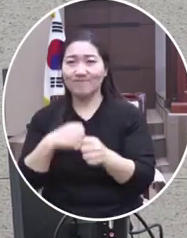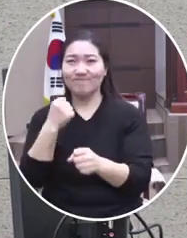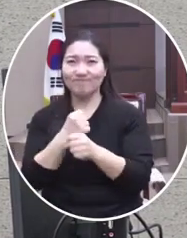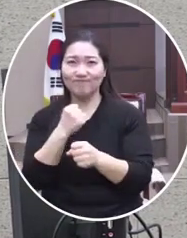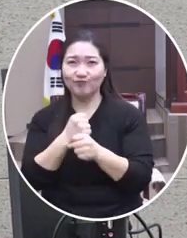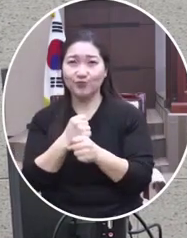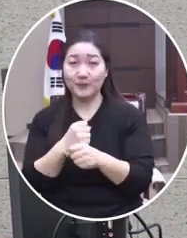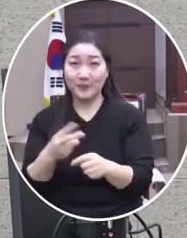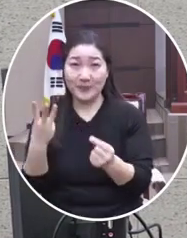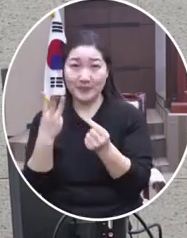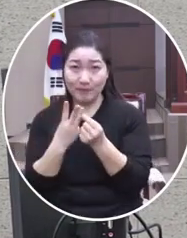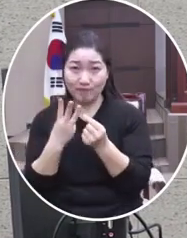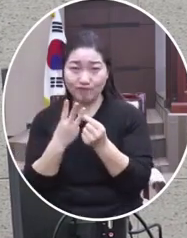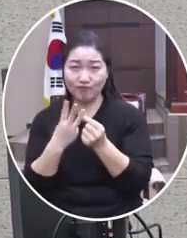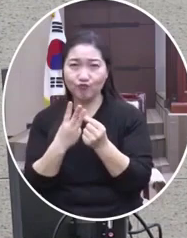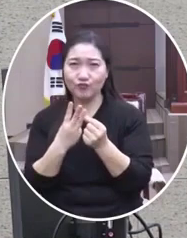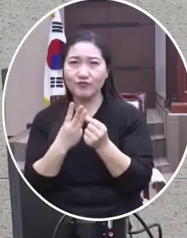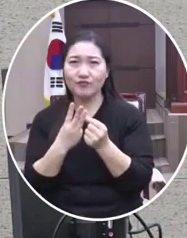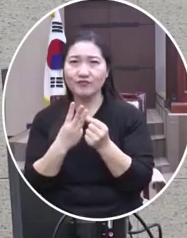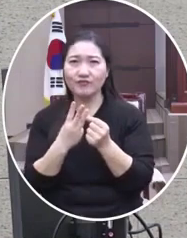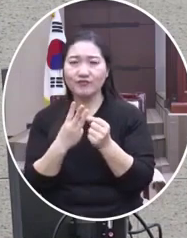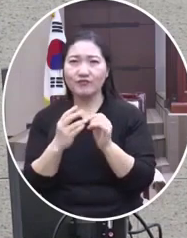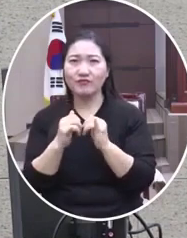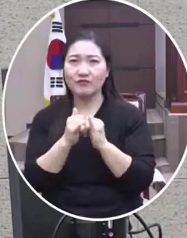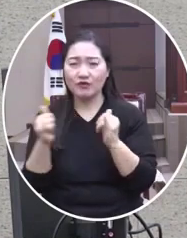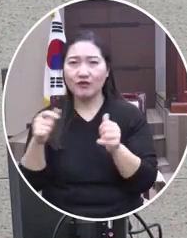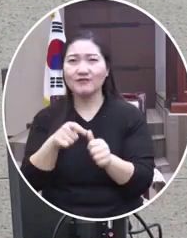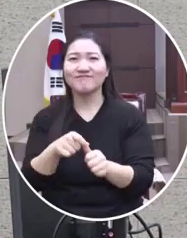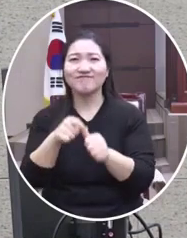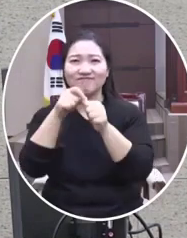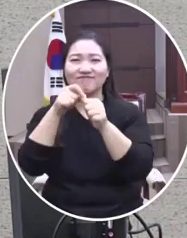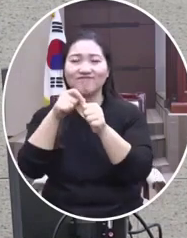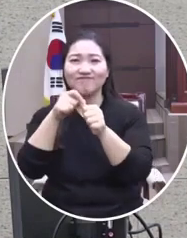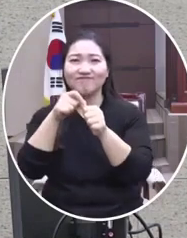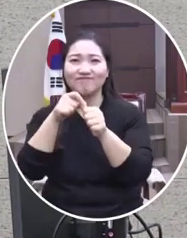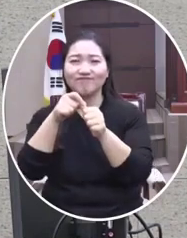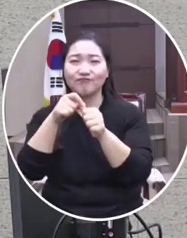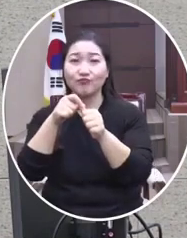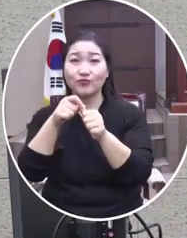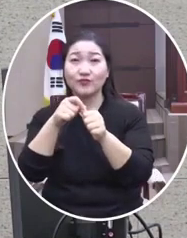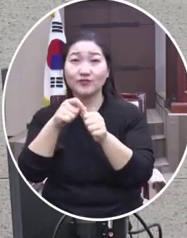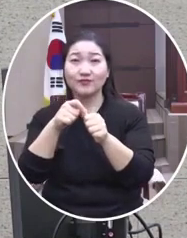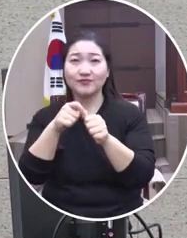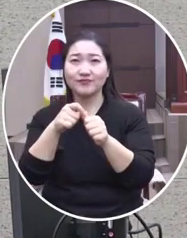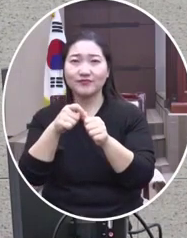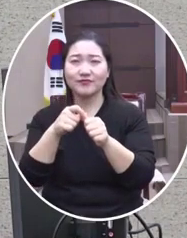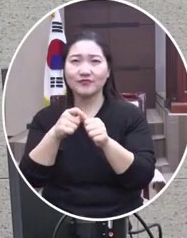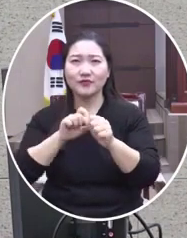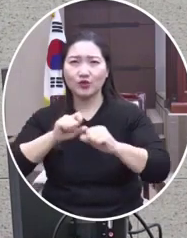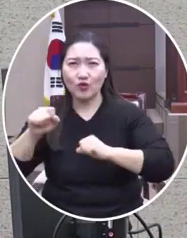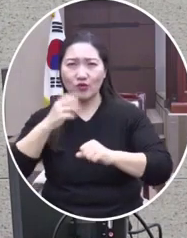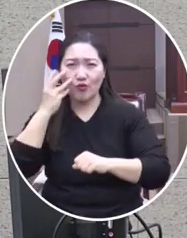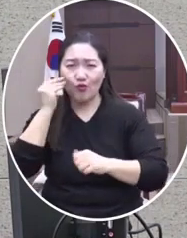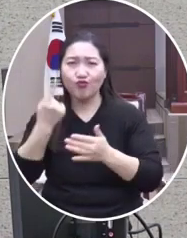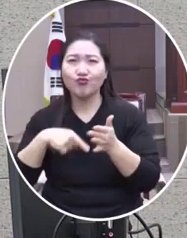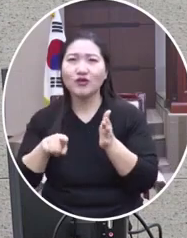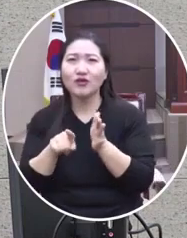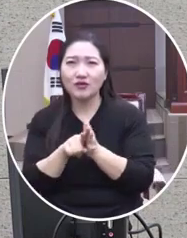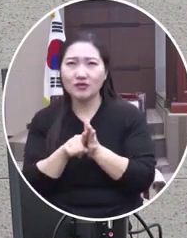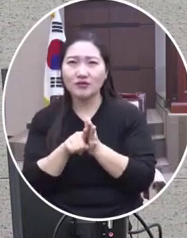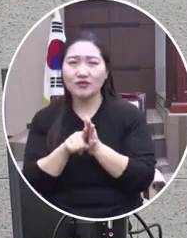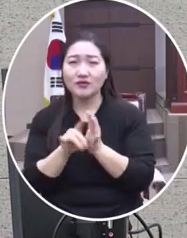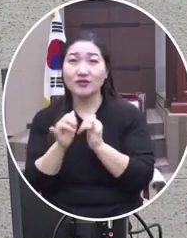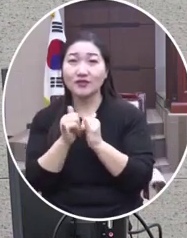있습니다 셋째 일방전입 공무원 명입니다 원활한 의정 활동 지원을 위해